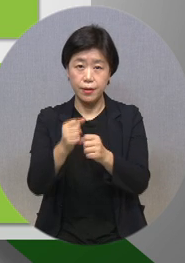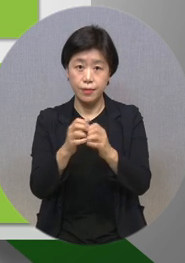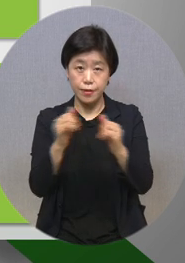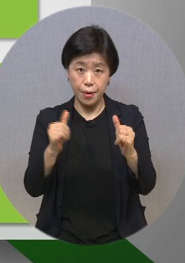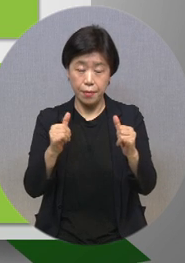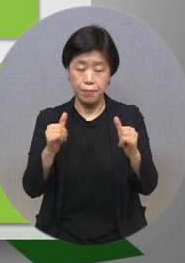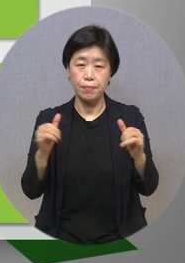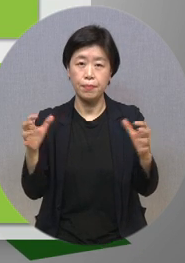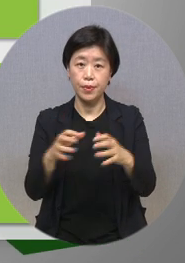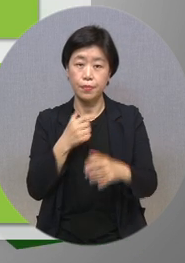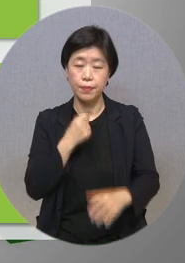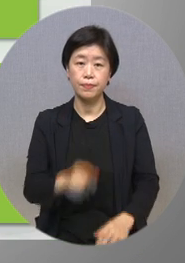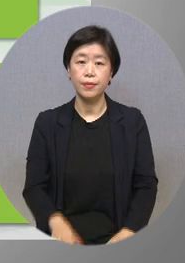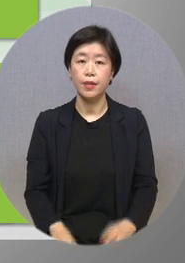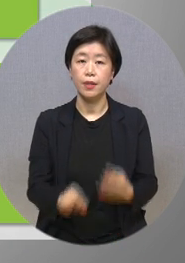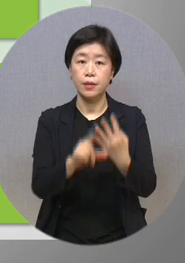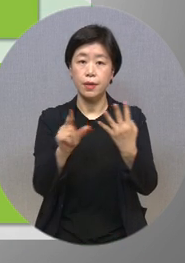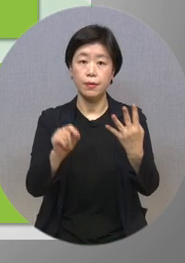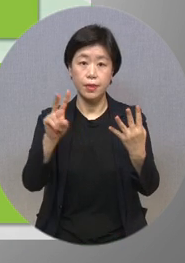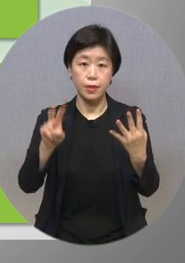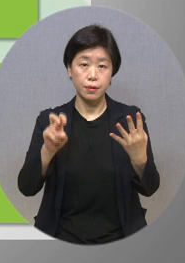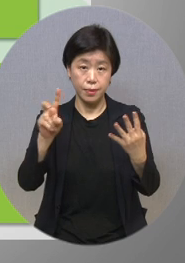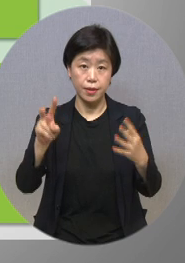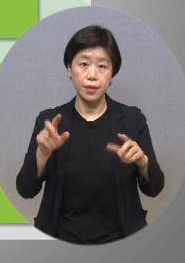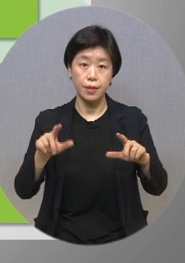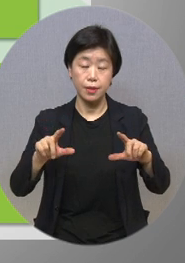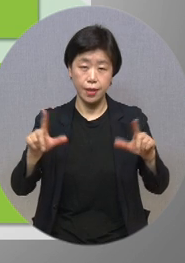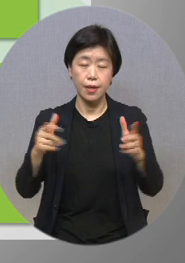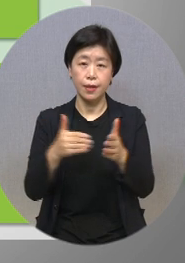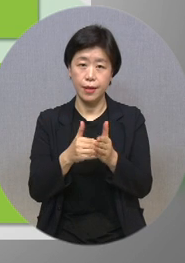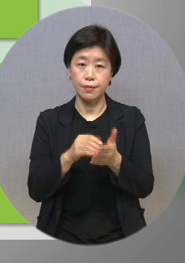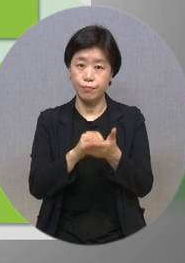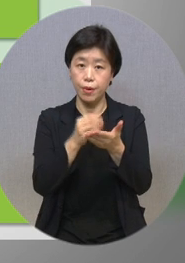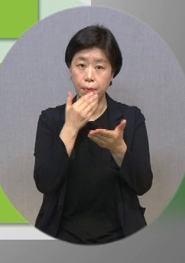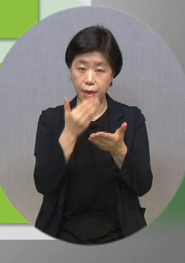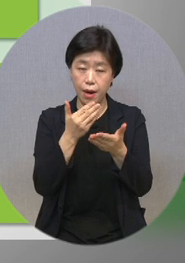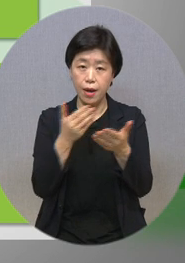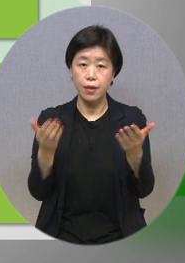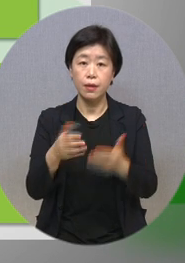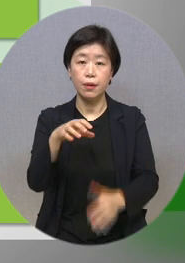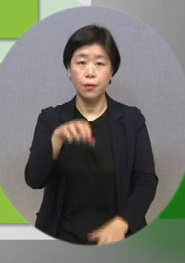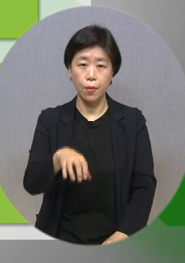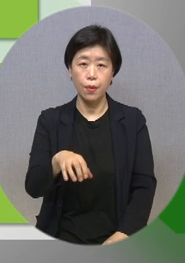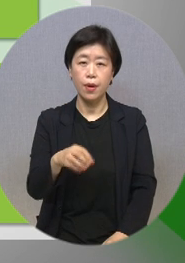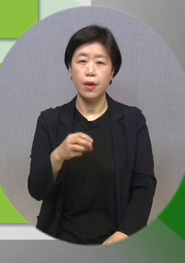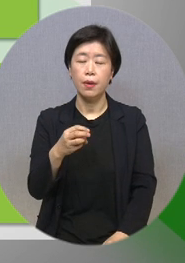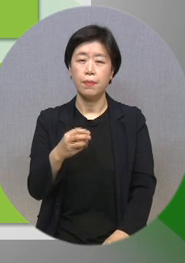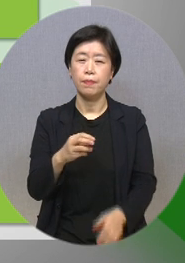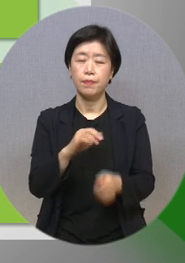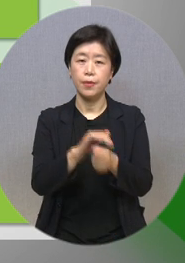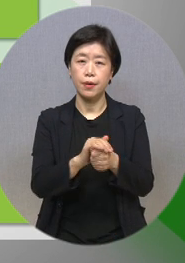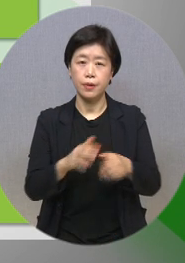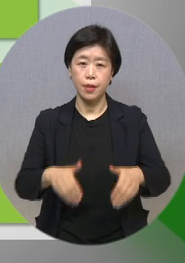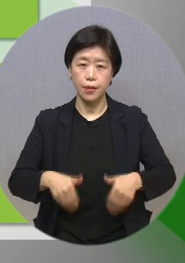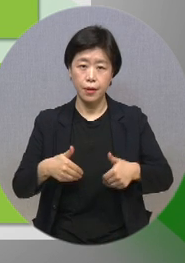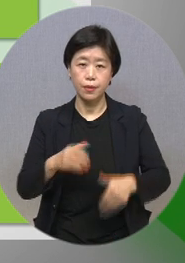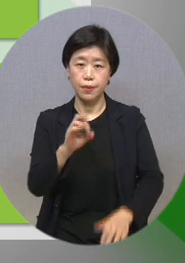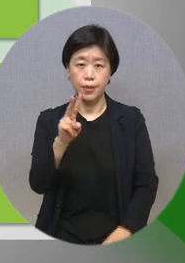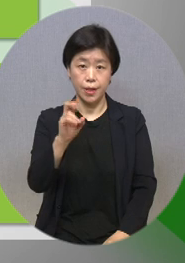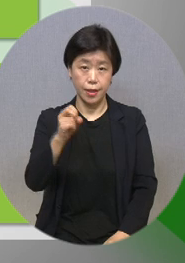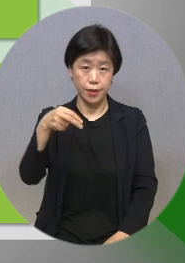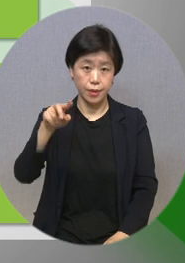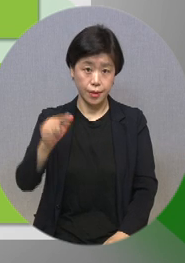4월 22일까지며 근무지는 경상남도 양산시입니다. 경력과 학력은 무관하며 상용직을